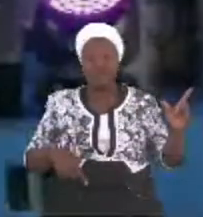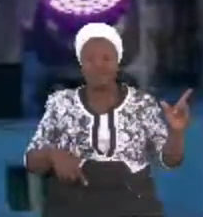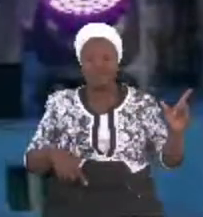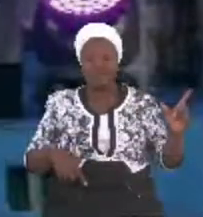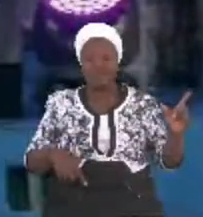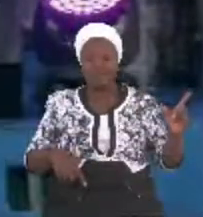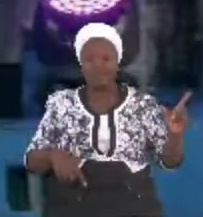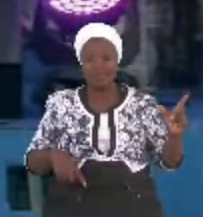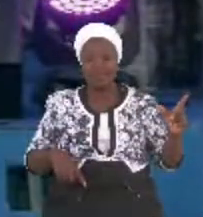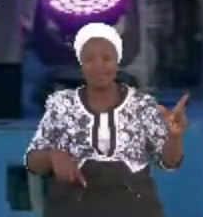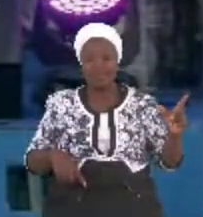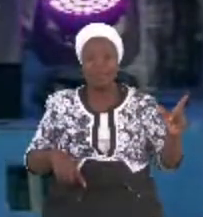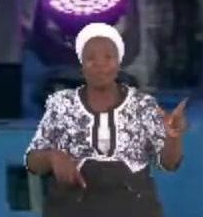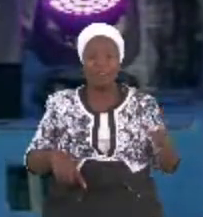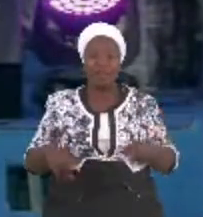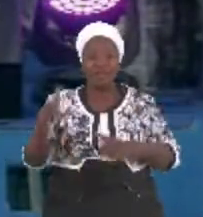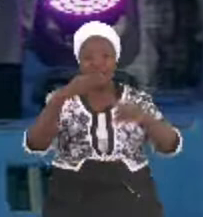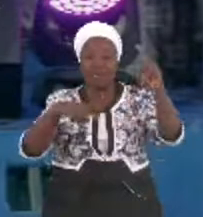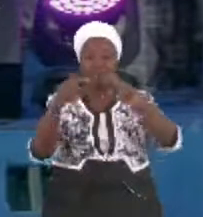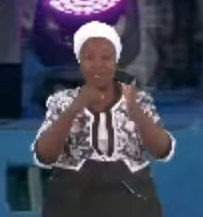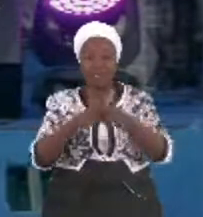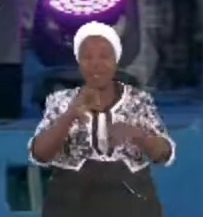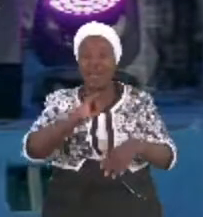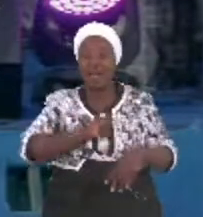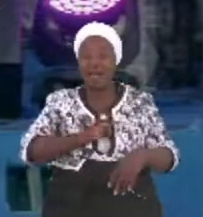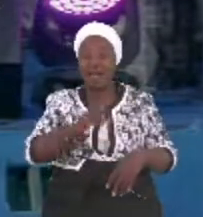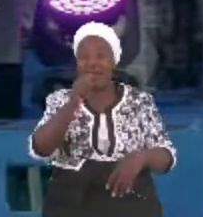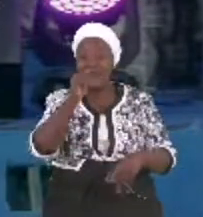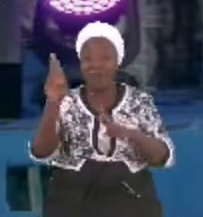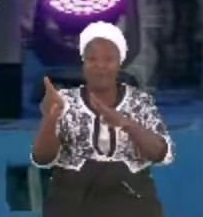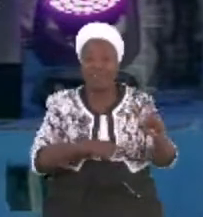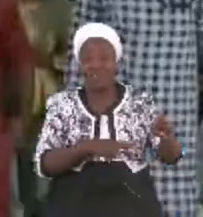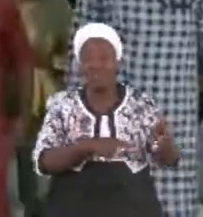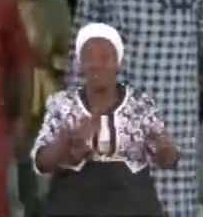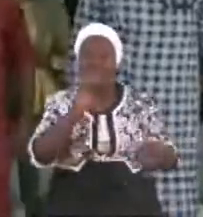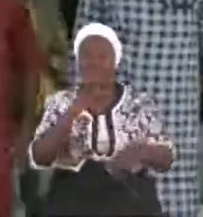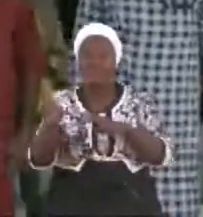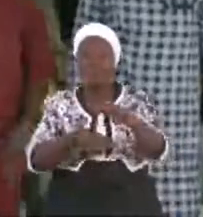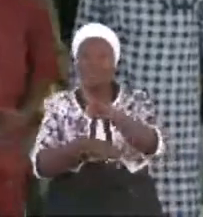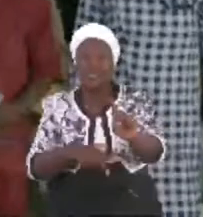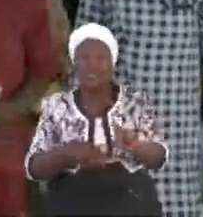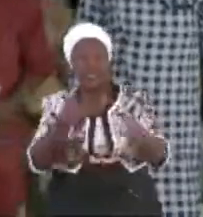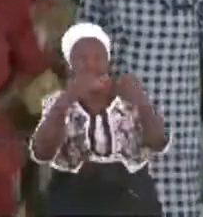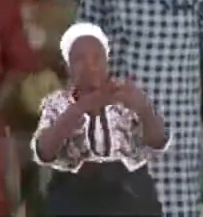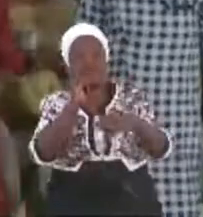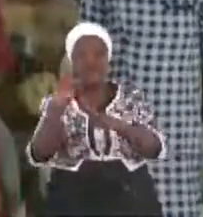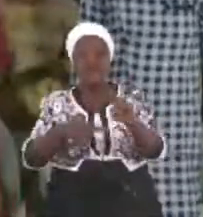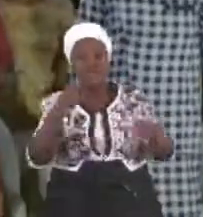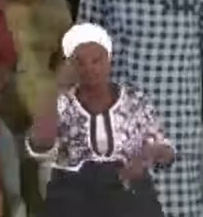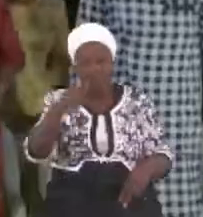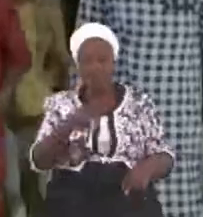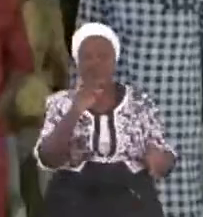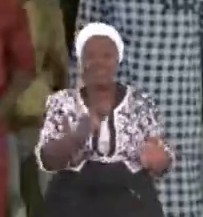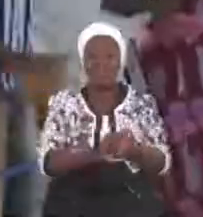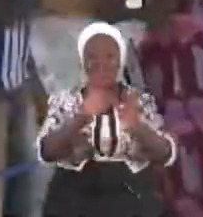Je suis prêt. Es-tu prêt? Le ciel est prêt pour toi. Ce